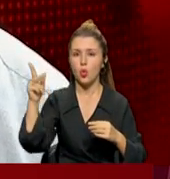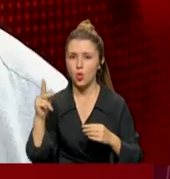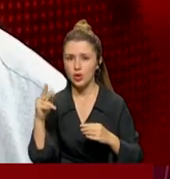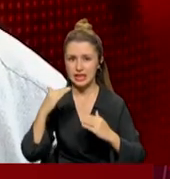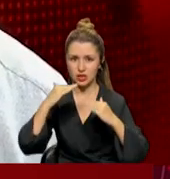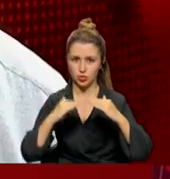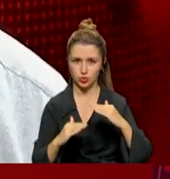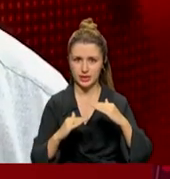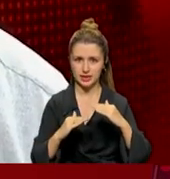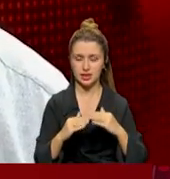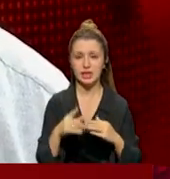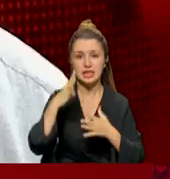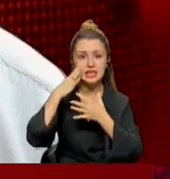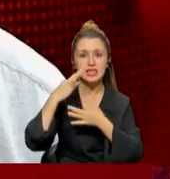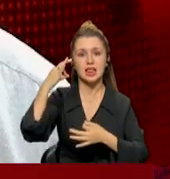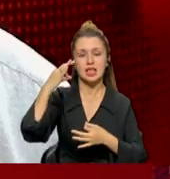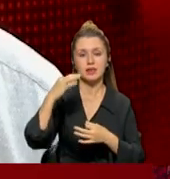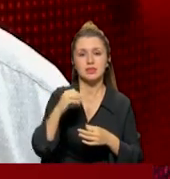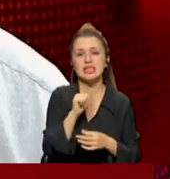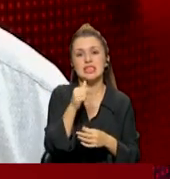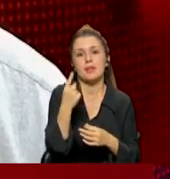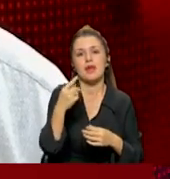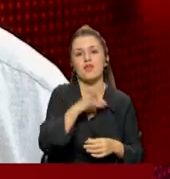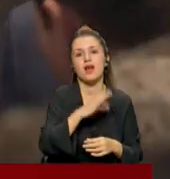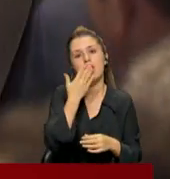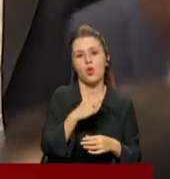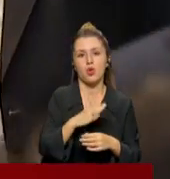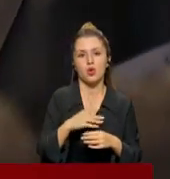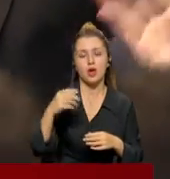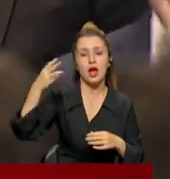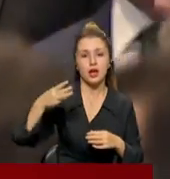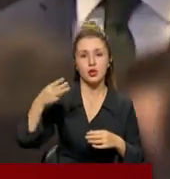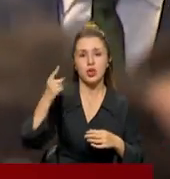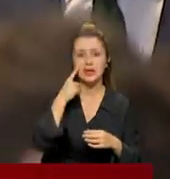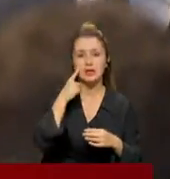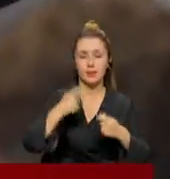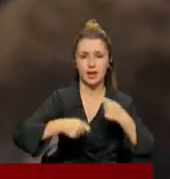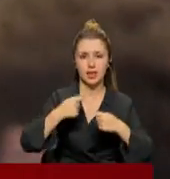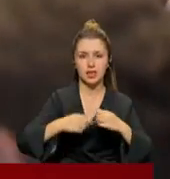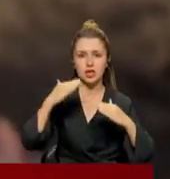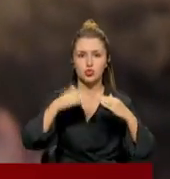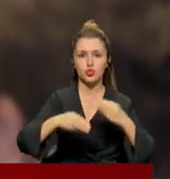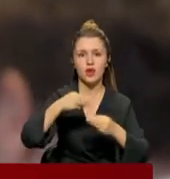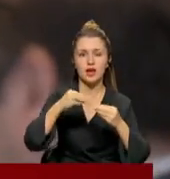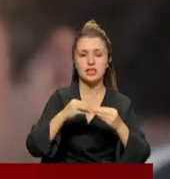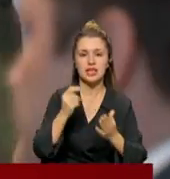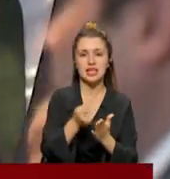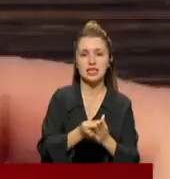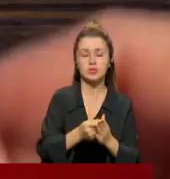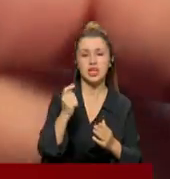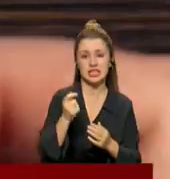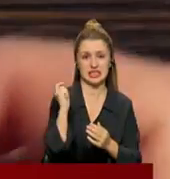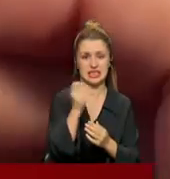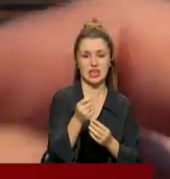kadar gerilemesi insanlarımıza hiç bir fayda sağlamıyor. Erdoğan devlet bankalarından düşük faizle yatırımcılara